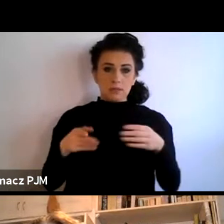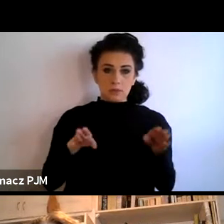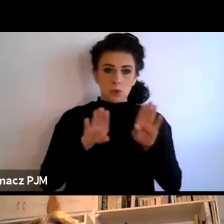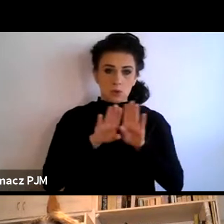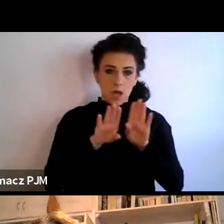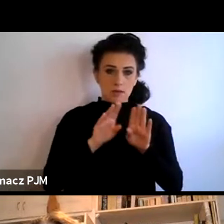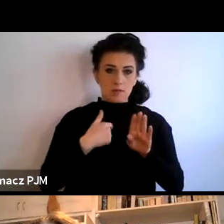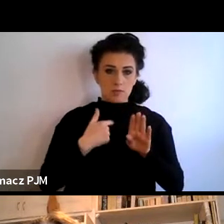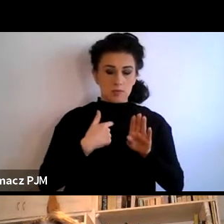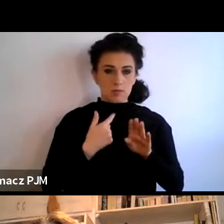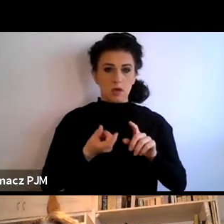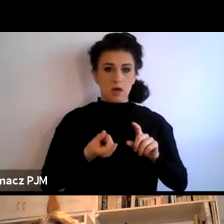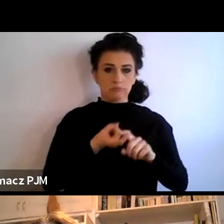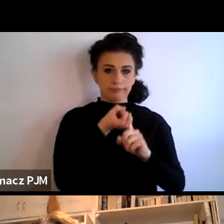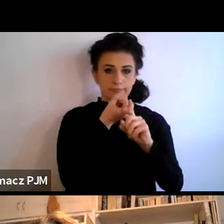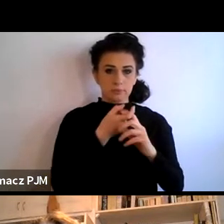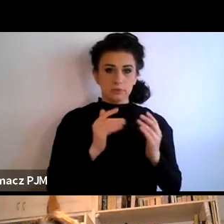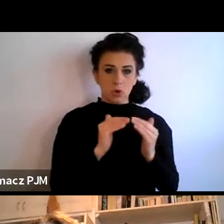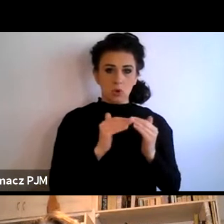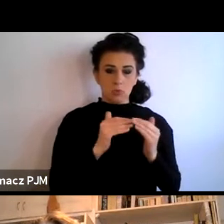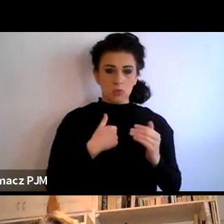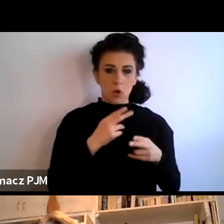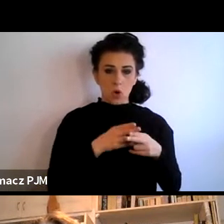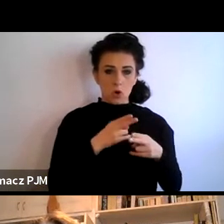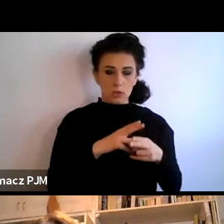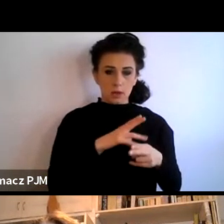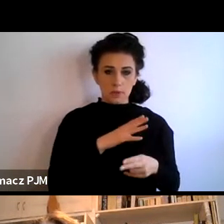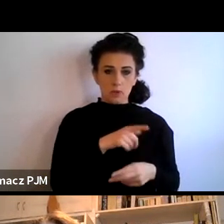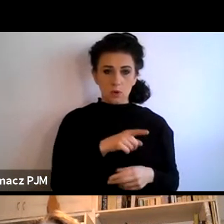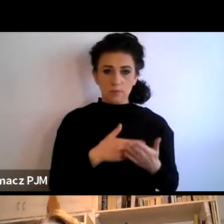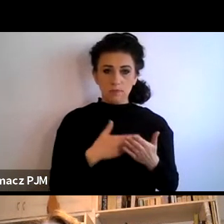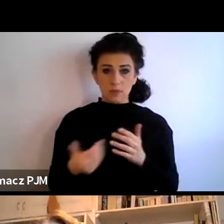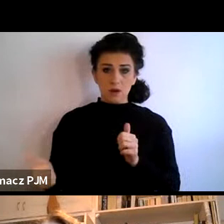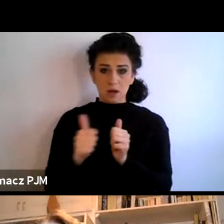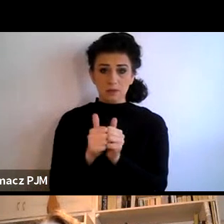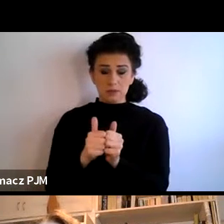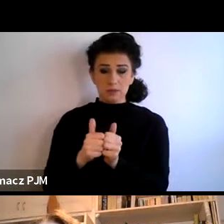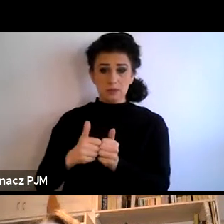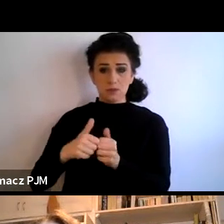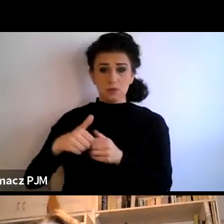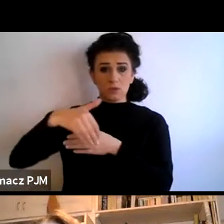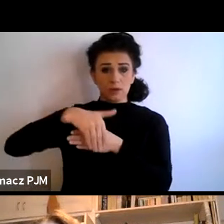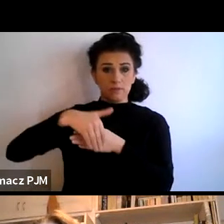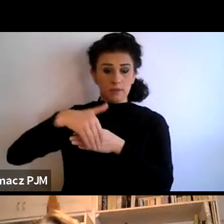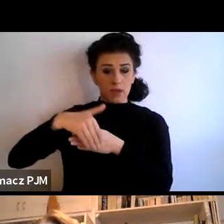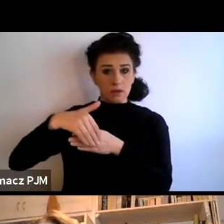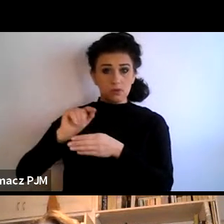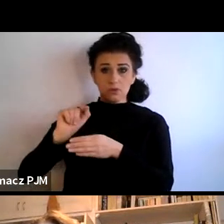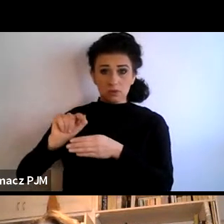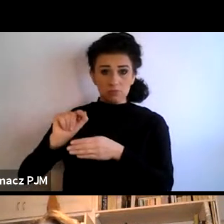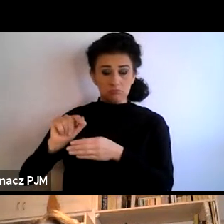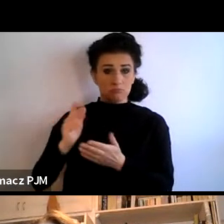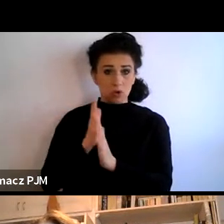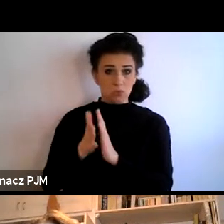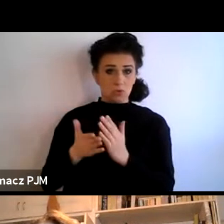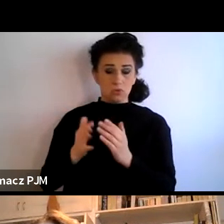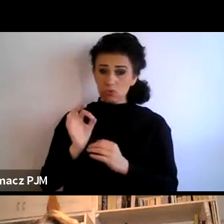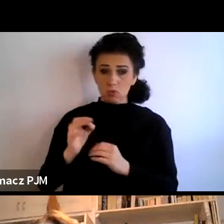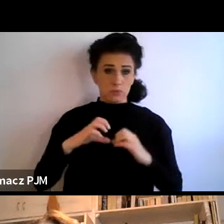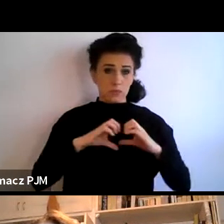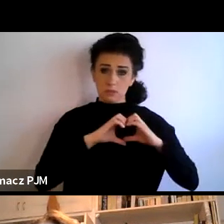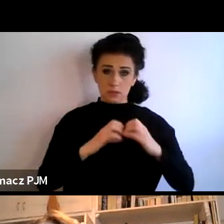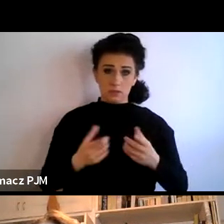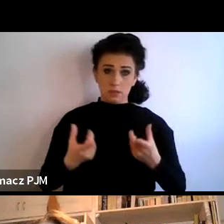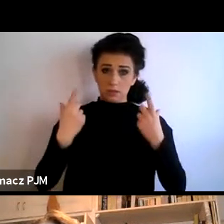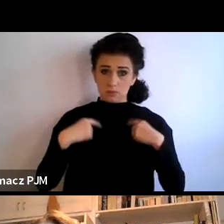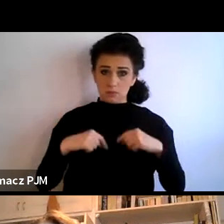i w zasadzie gdyby nie ci asystenci zewnętrzni, którzy po prostu z dobrego serca robili mi